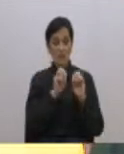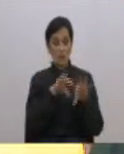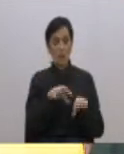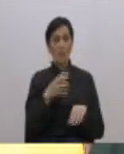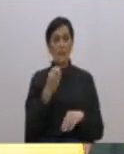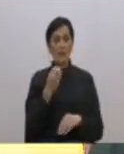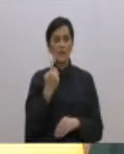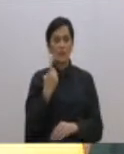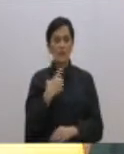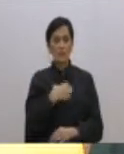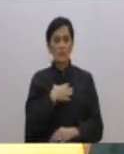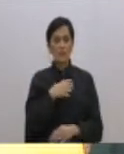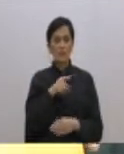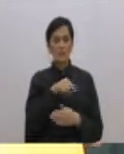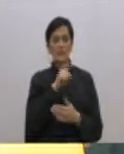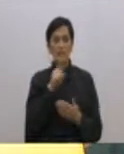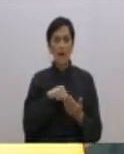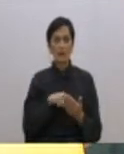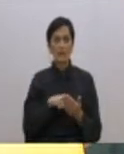ერთი ძალიან მნიშვნელოვანი საკითხი, რომელიც